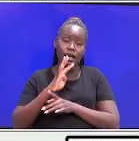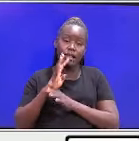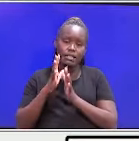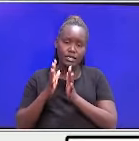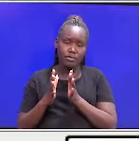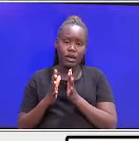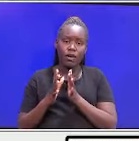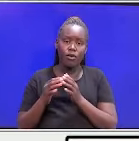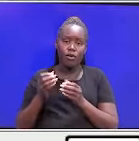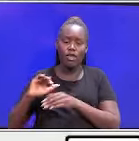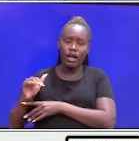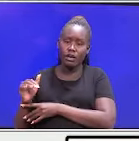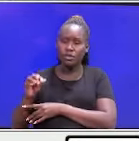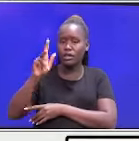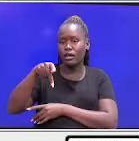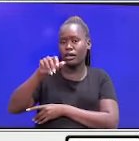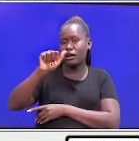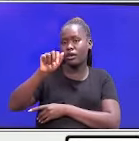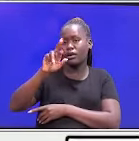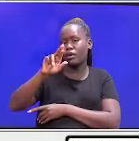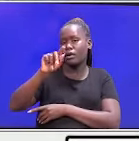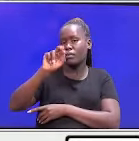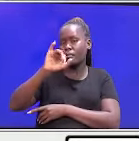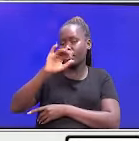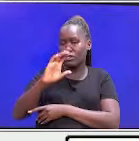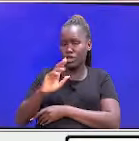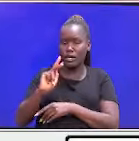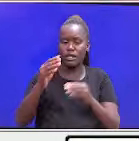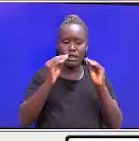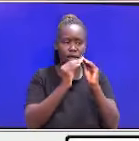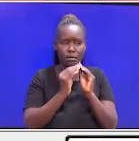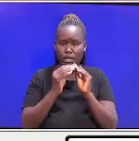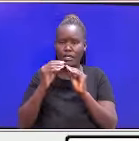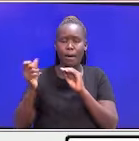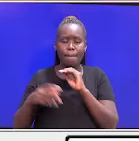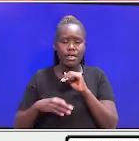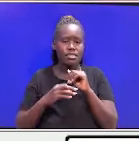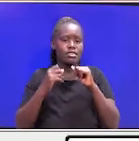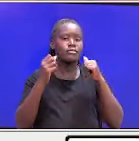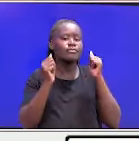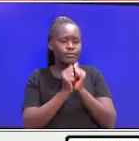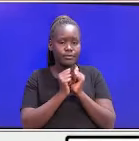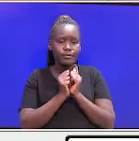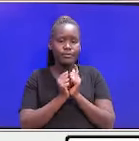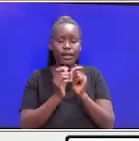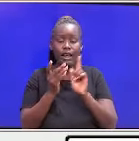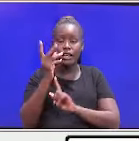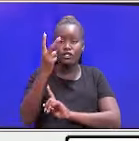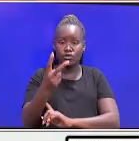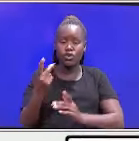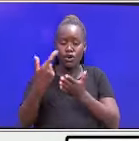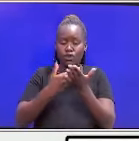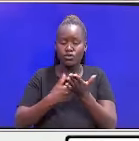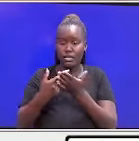bunge la county Patrick Mutai aliagiza bunge hilo likutane mnamo Oktoba tarehe 2 ili kujadili swala hilo